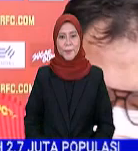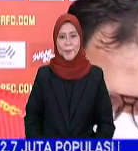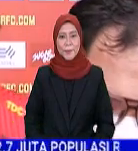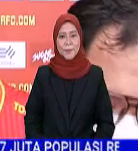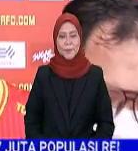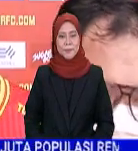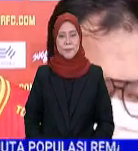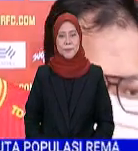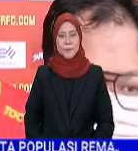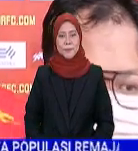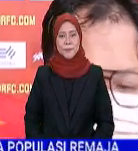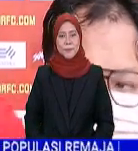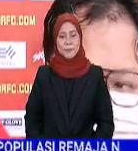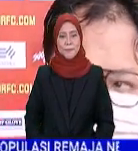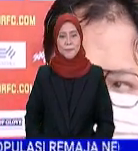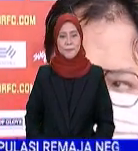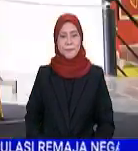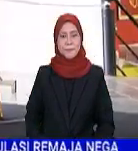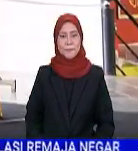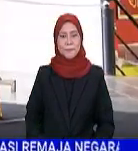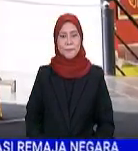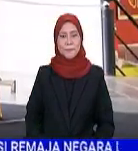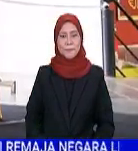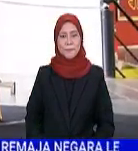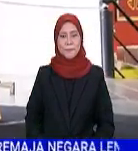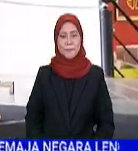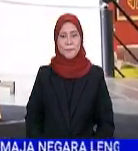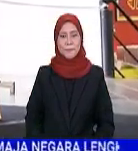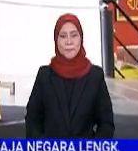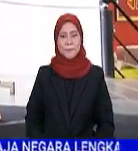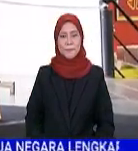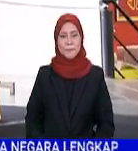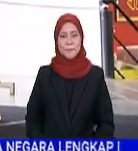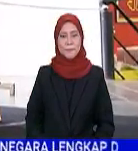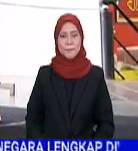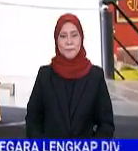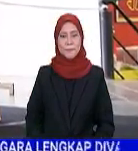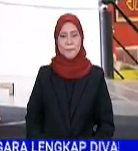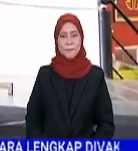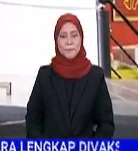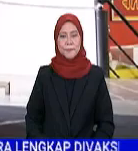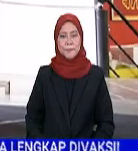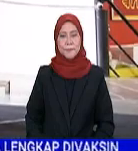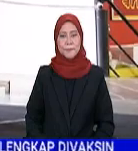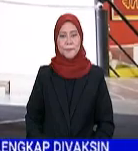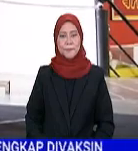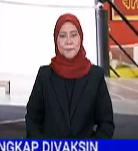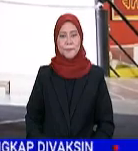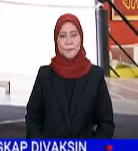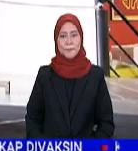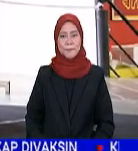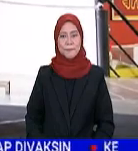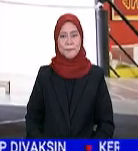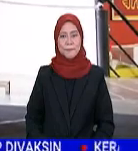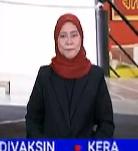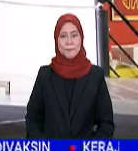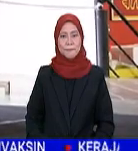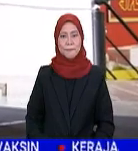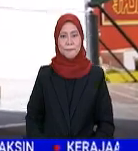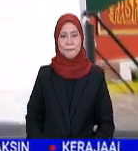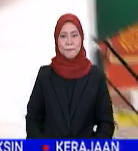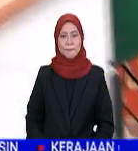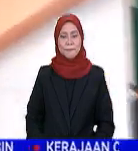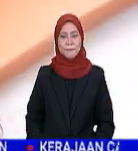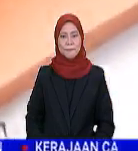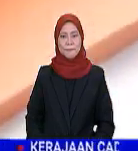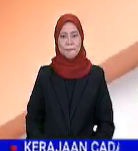في دوري ابطال اسيا مع نادي الوحدات انا وقعت سنه نعم صحيح